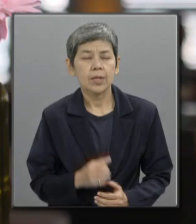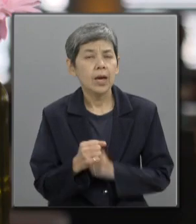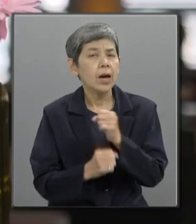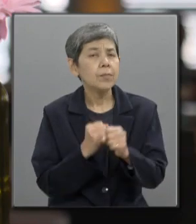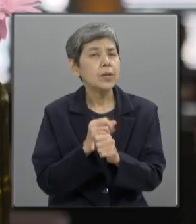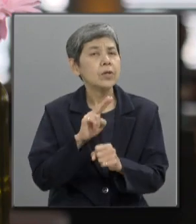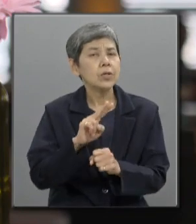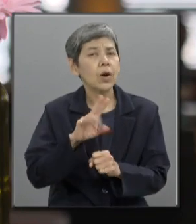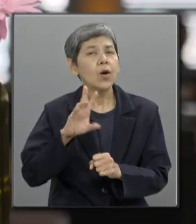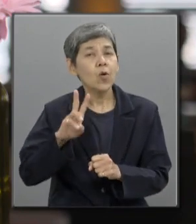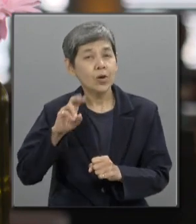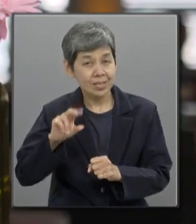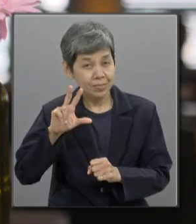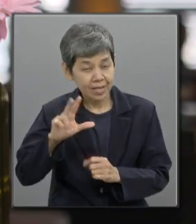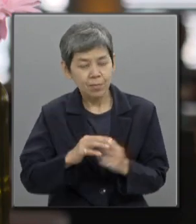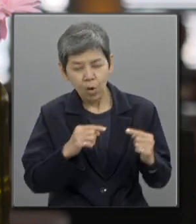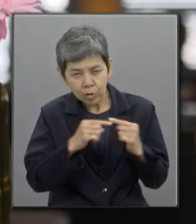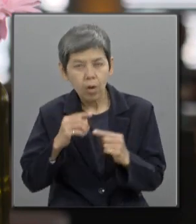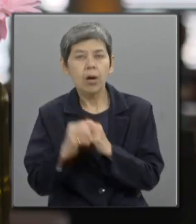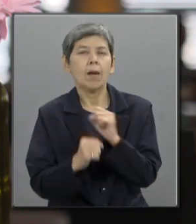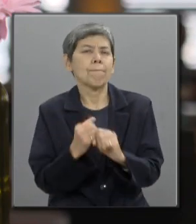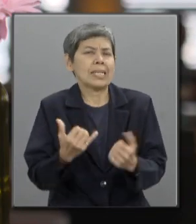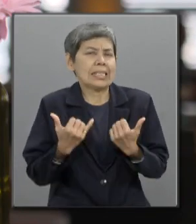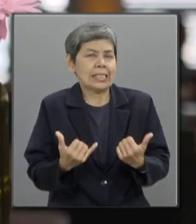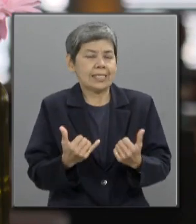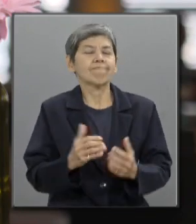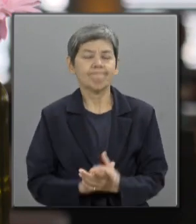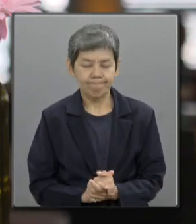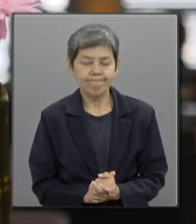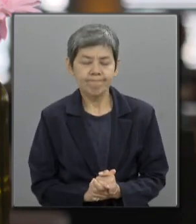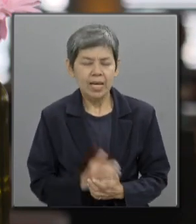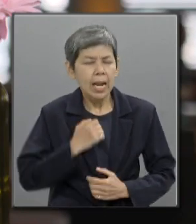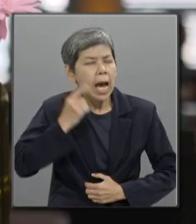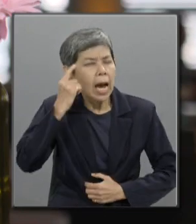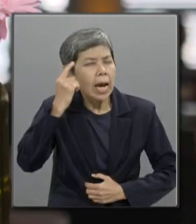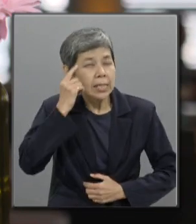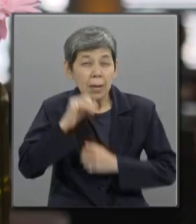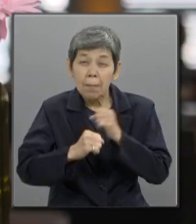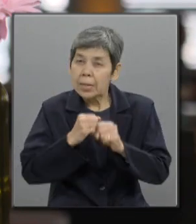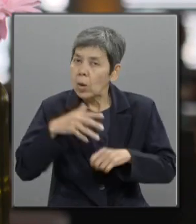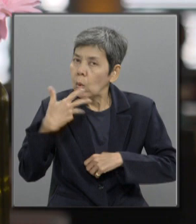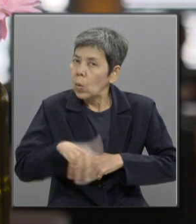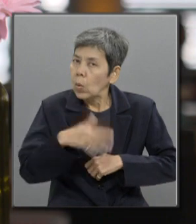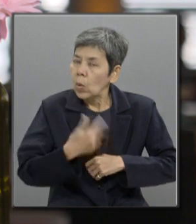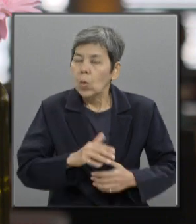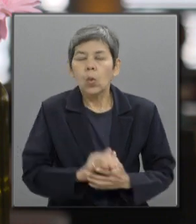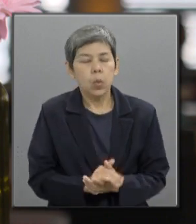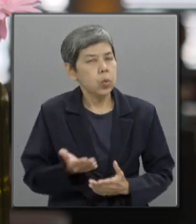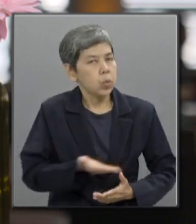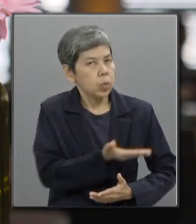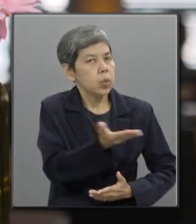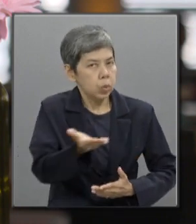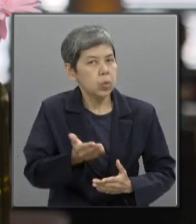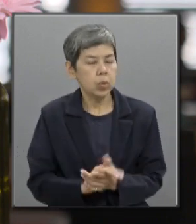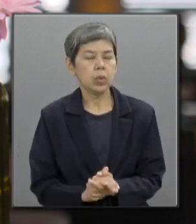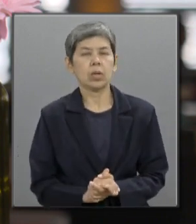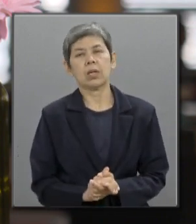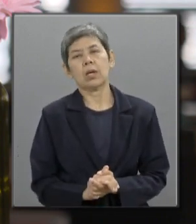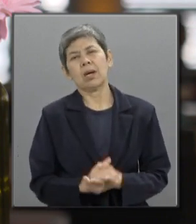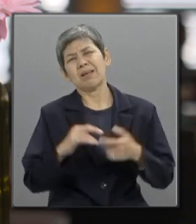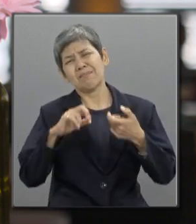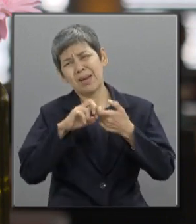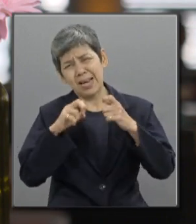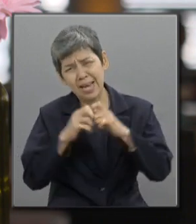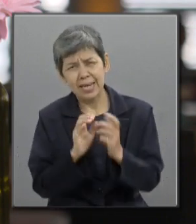ในปี2563ต่อเนื่องมาจนถึงปัจจุบันนะคะเชื่อว่าอาจจะเป็นปีที่หนักหน่วงสำหรับใครหลายคนค่ะเนื่องจากจะต้อง